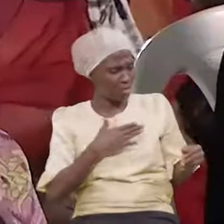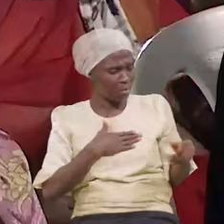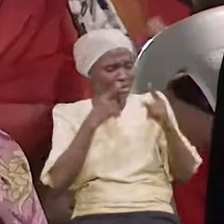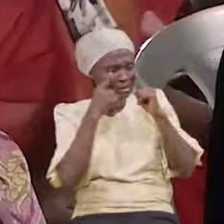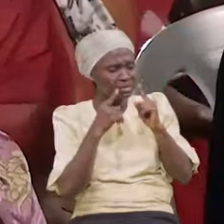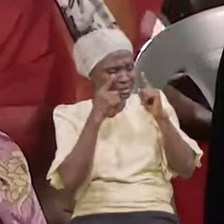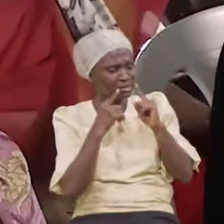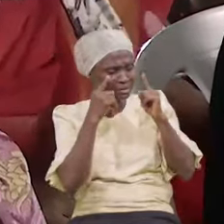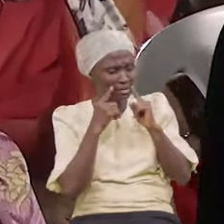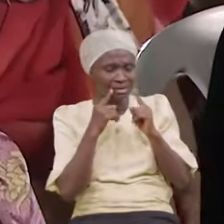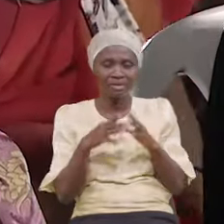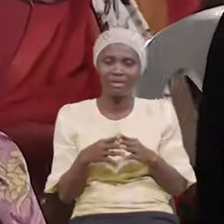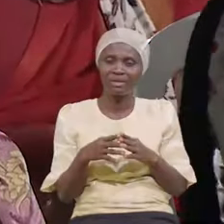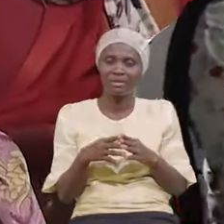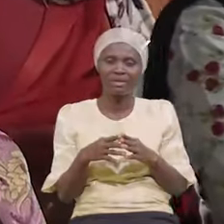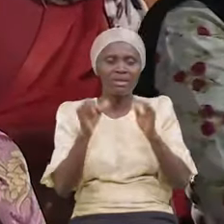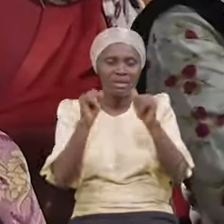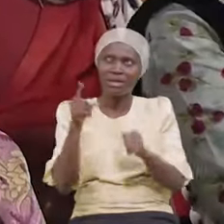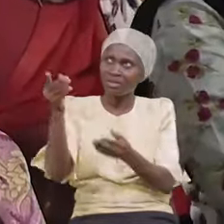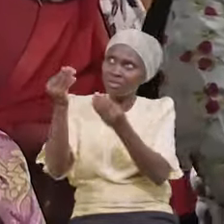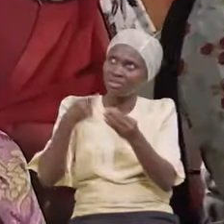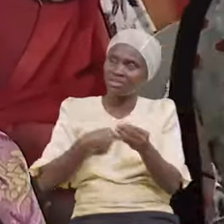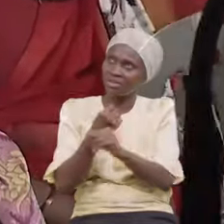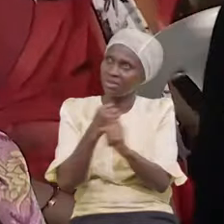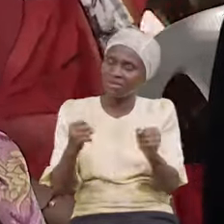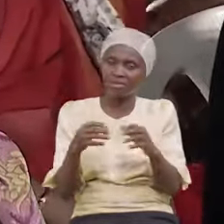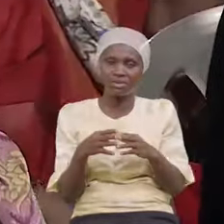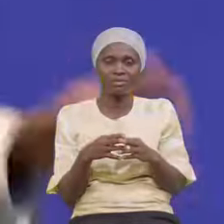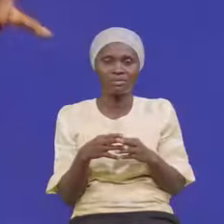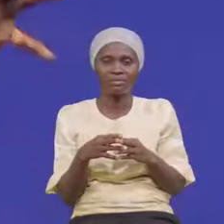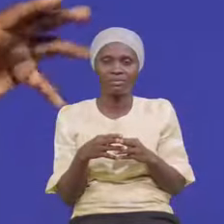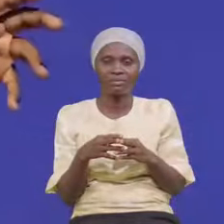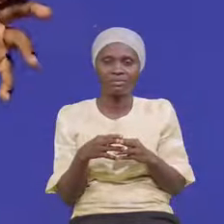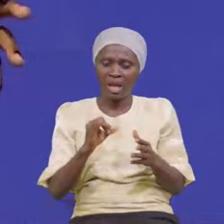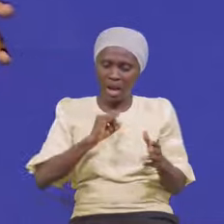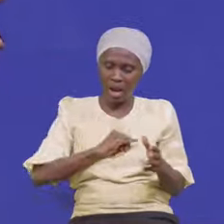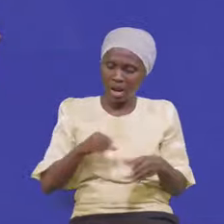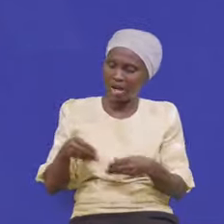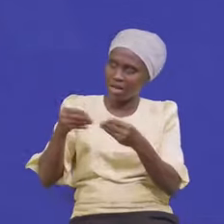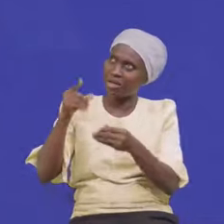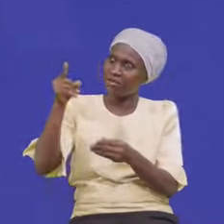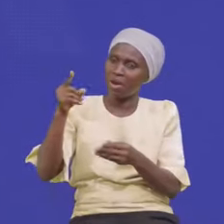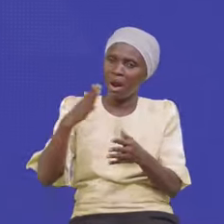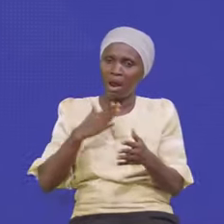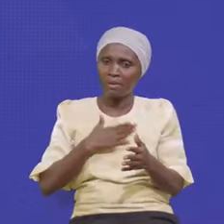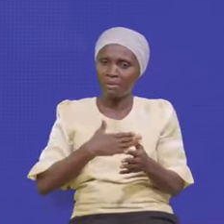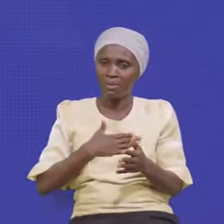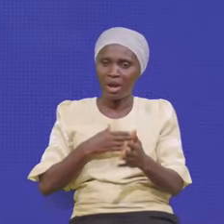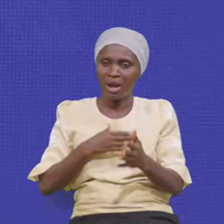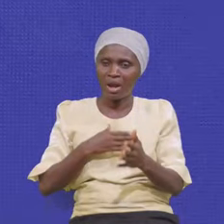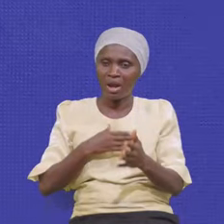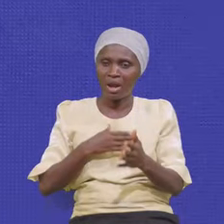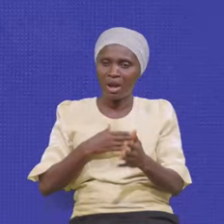tears. నేను నా కన్నీరు ఇస్తే. Can you give me salvation? మీరు నాకు రక్షణ ఇస్తారా? I give you my own manufacture. నా